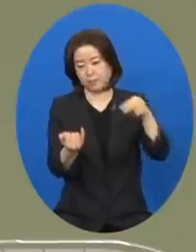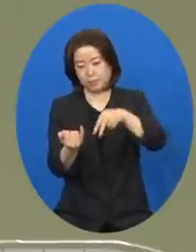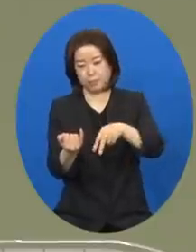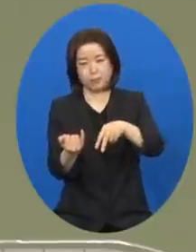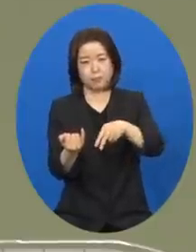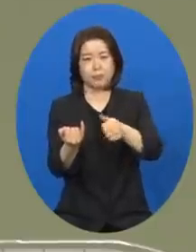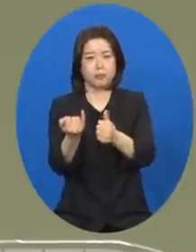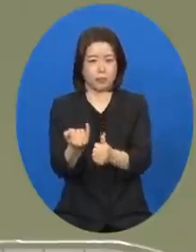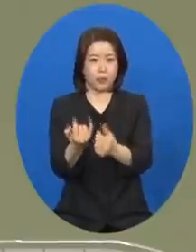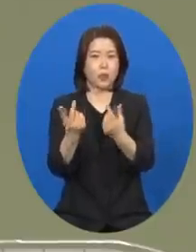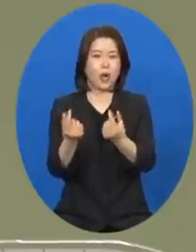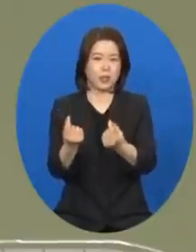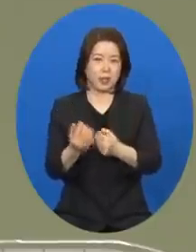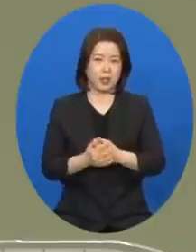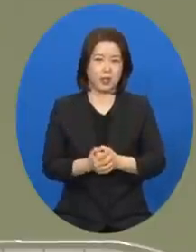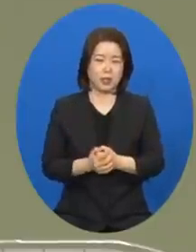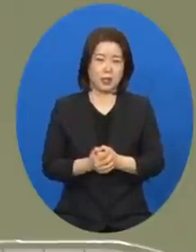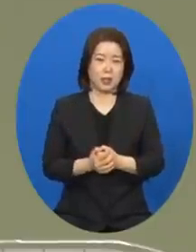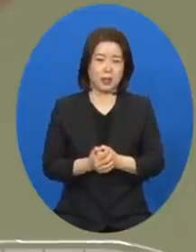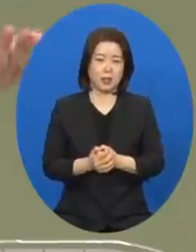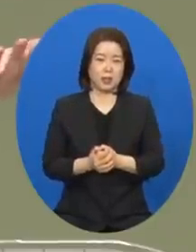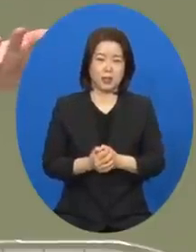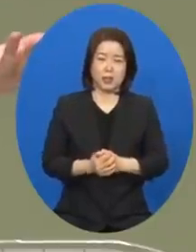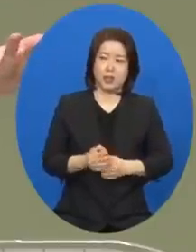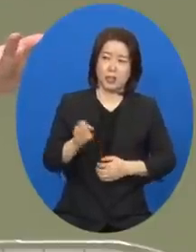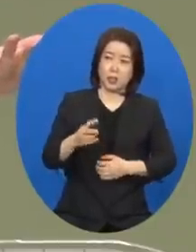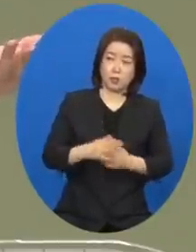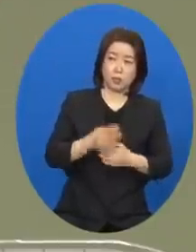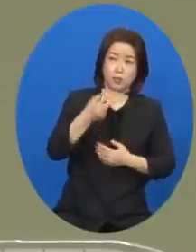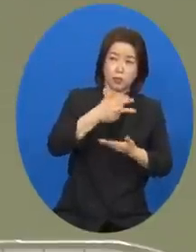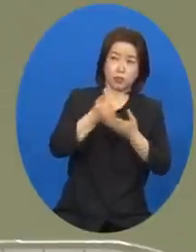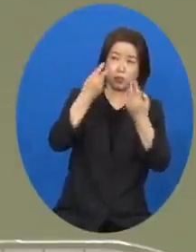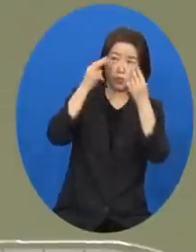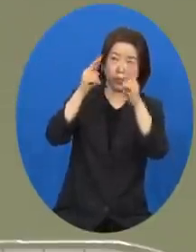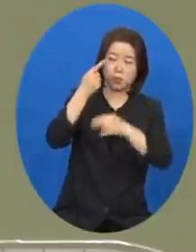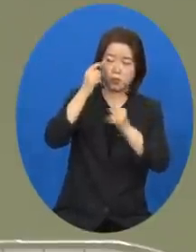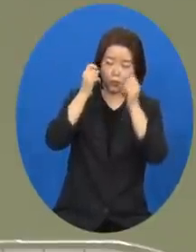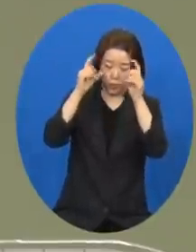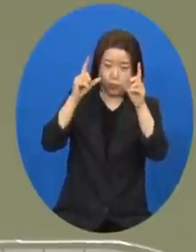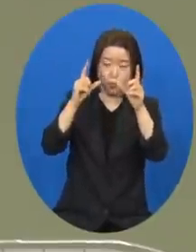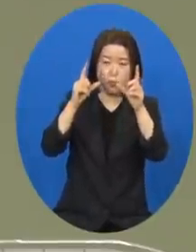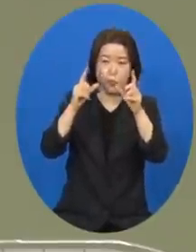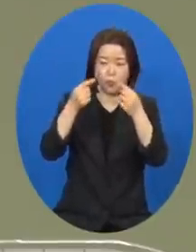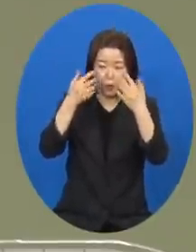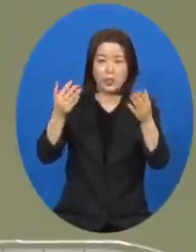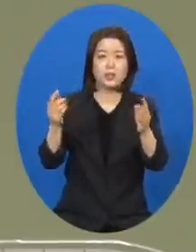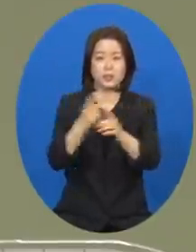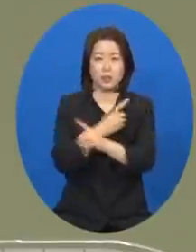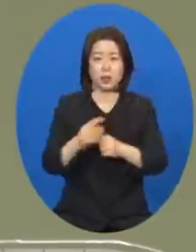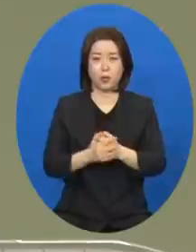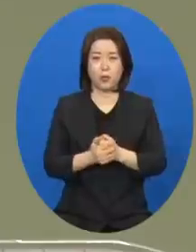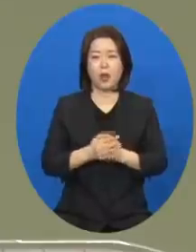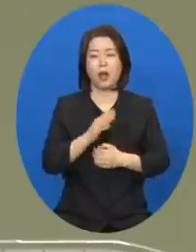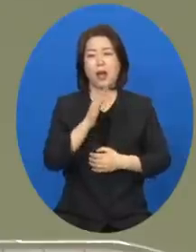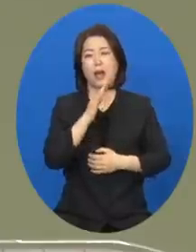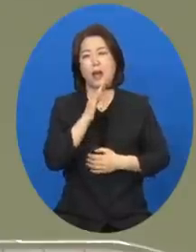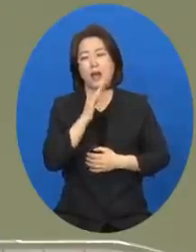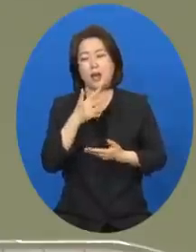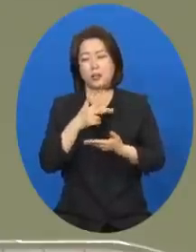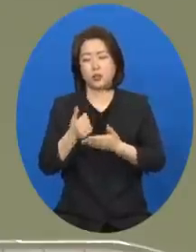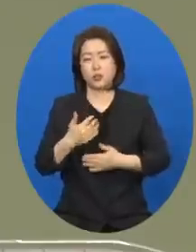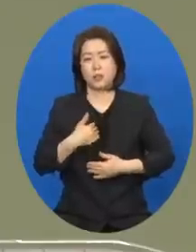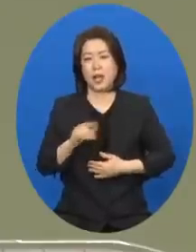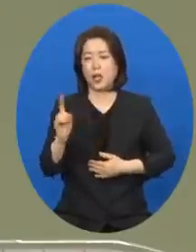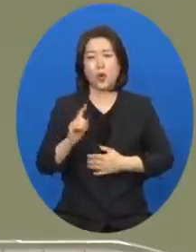그러면 주님을 바라보는 눈이 완전히 달라집니다. 정확하게 예수님은 나에게 어떤 분인지